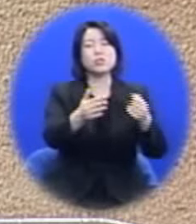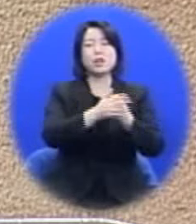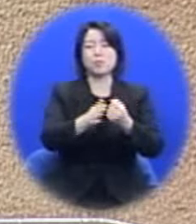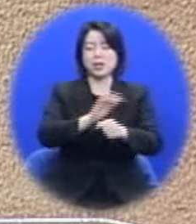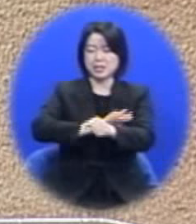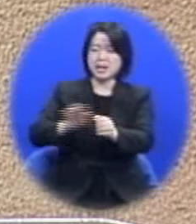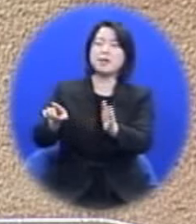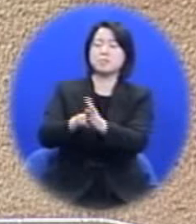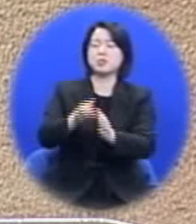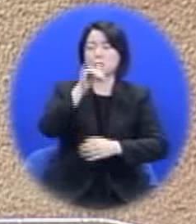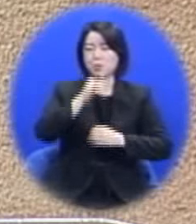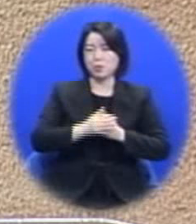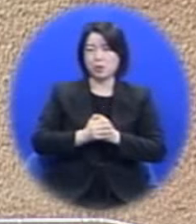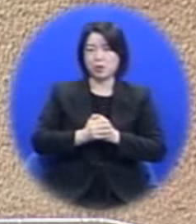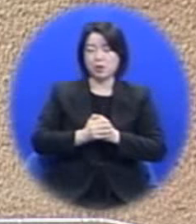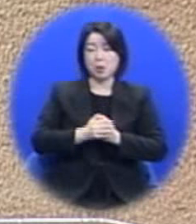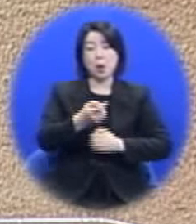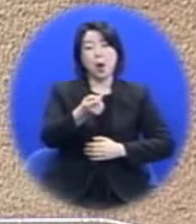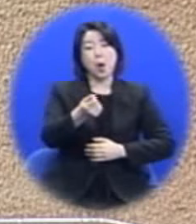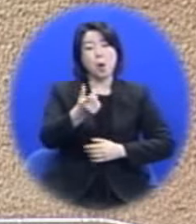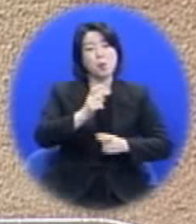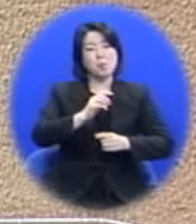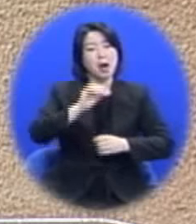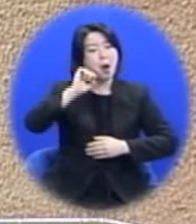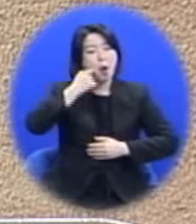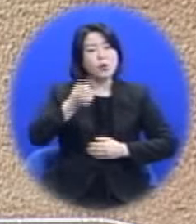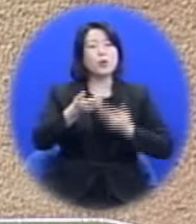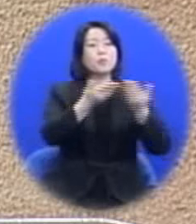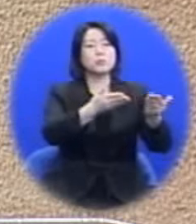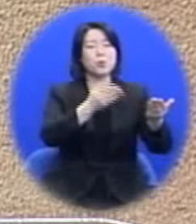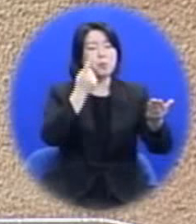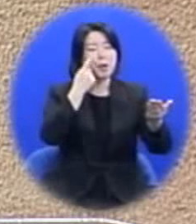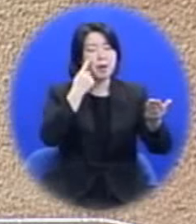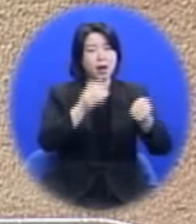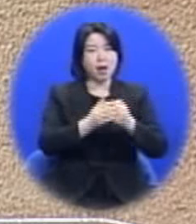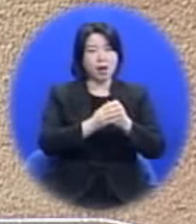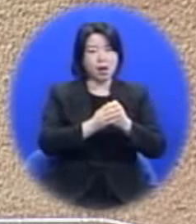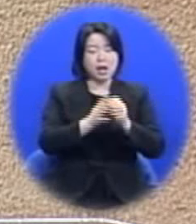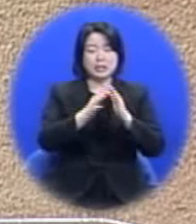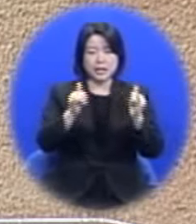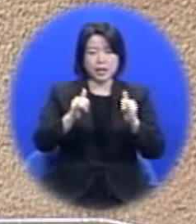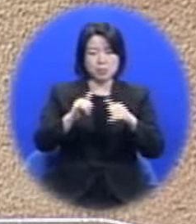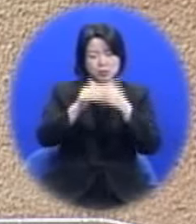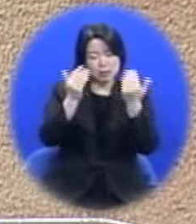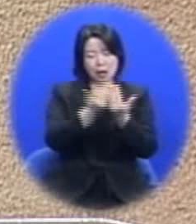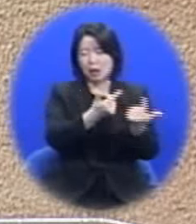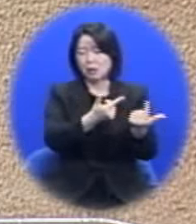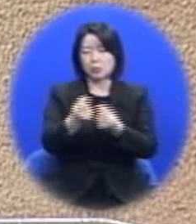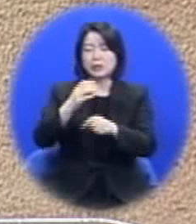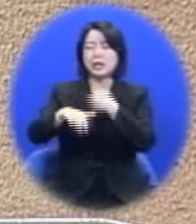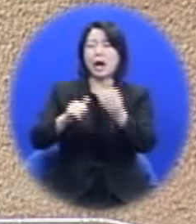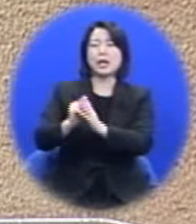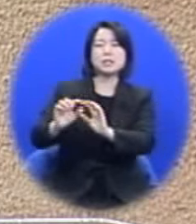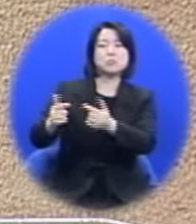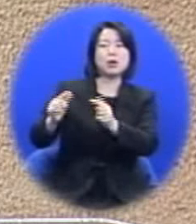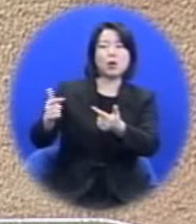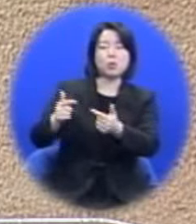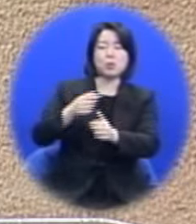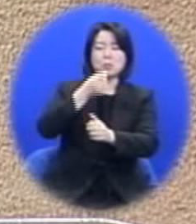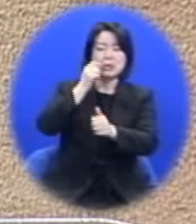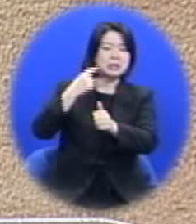거지요. 조금만 어려움을 줘 보세요. 사람은 다 하나님을 부인하고 욕하고